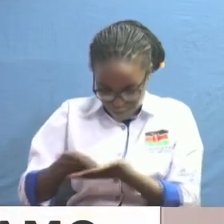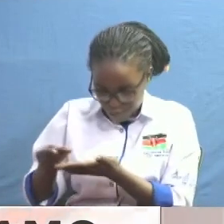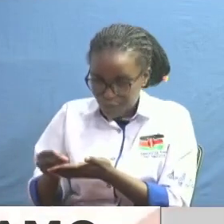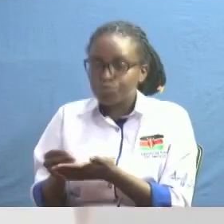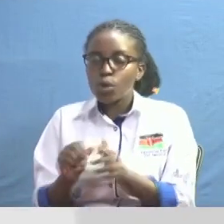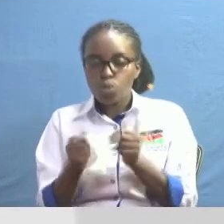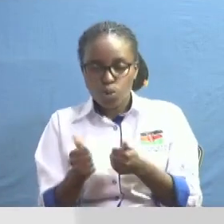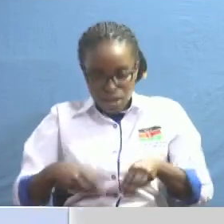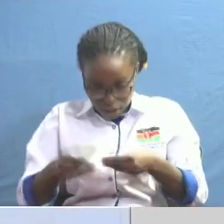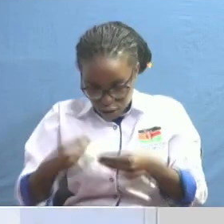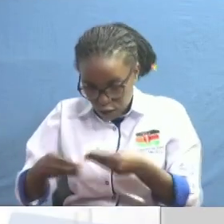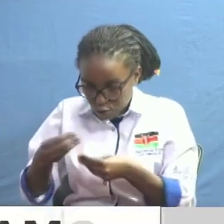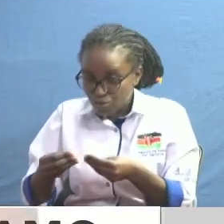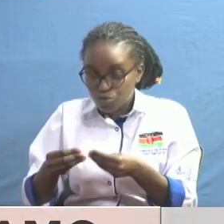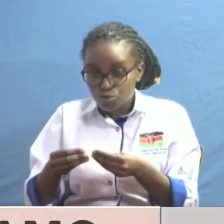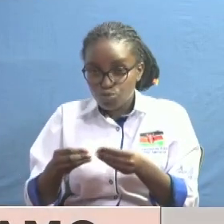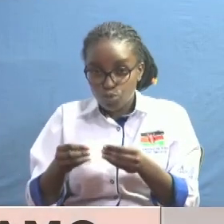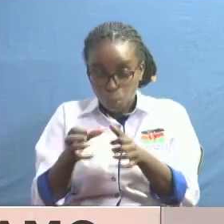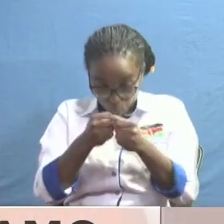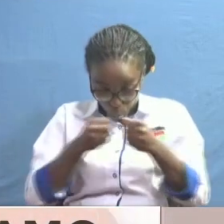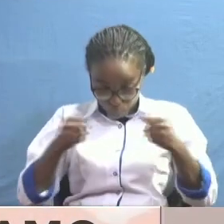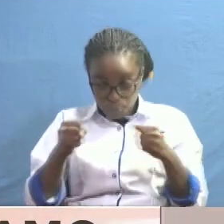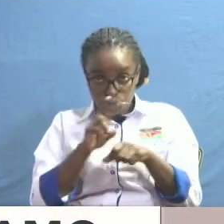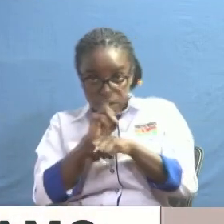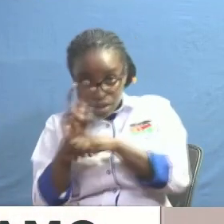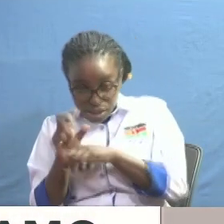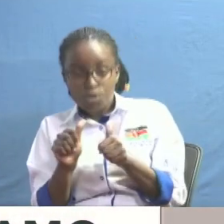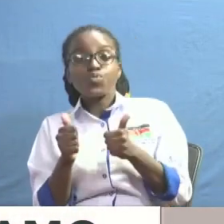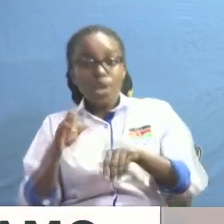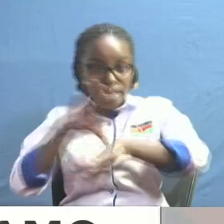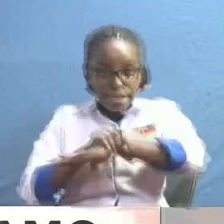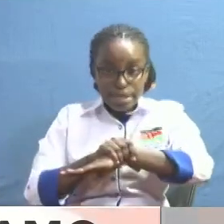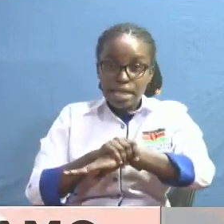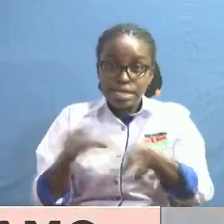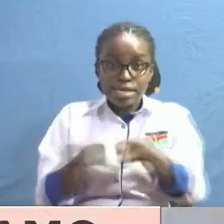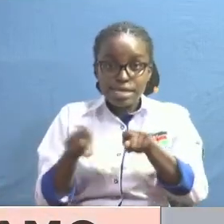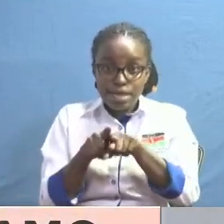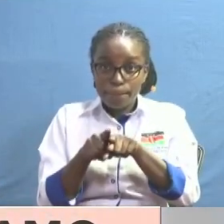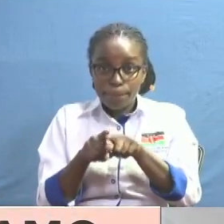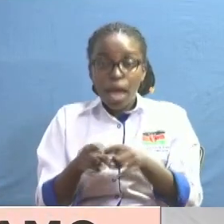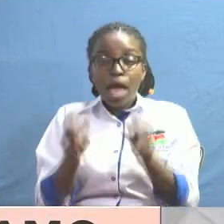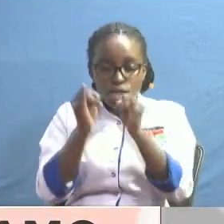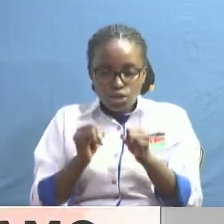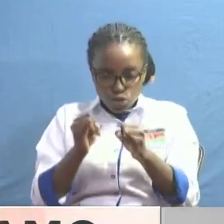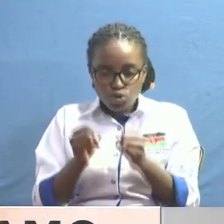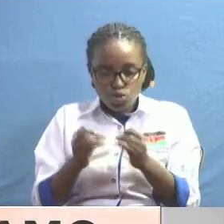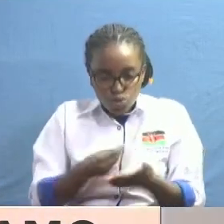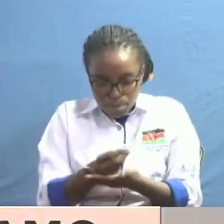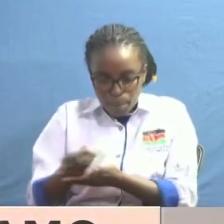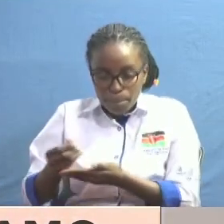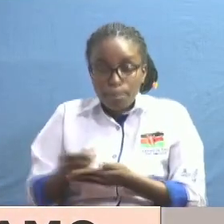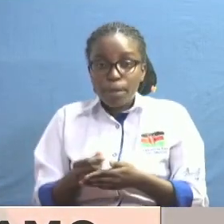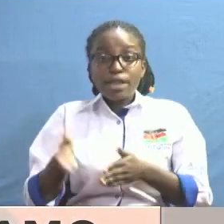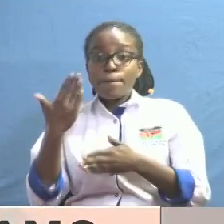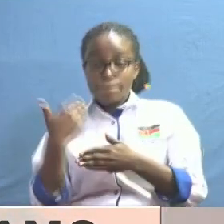na unapatikana kwa uwazi kwenye mitandao yetu. Hii inajumuisha habari inayoonyesha fedha zetu zinakopita pamoja